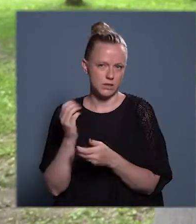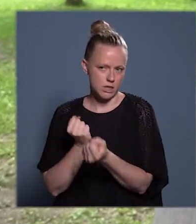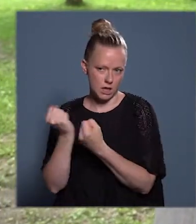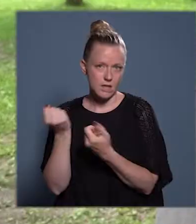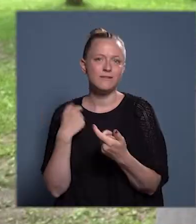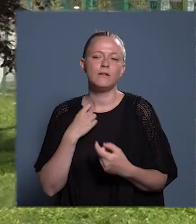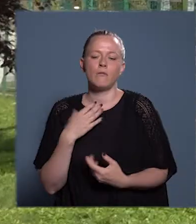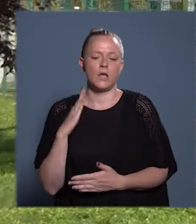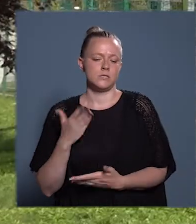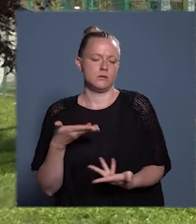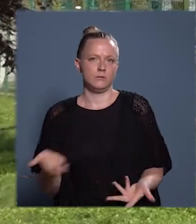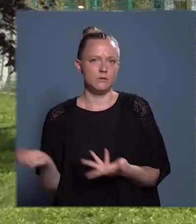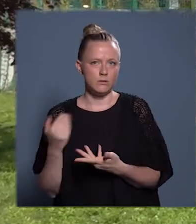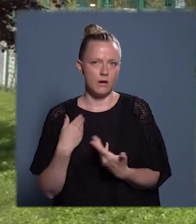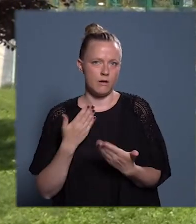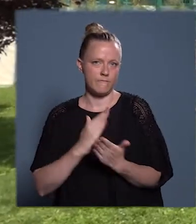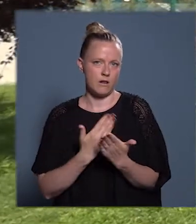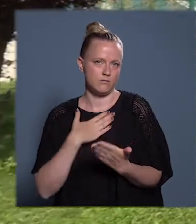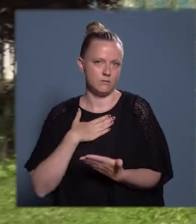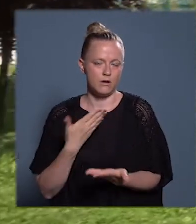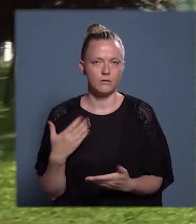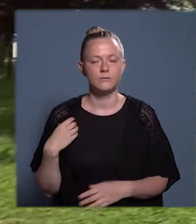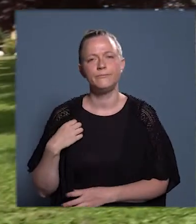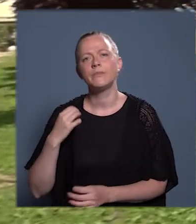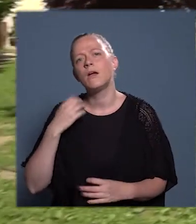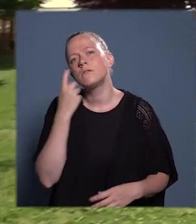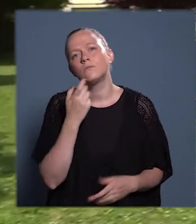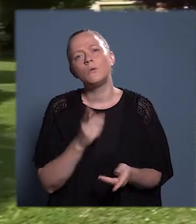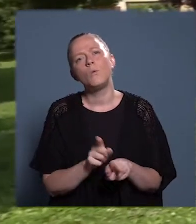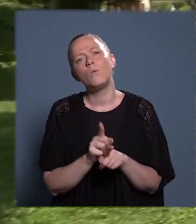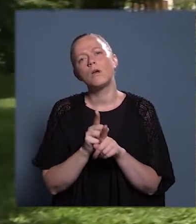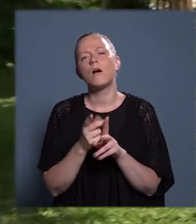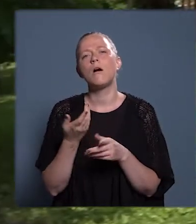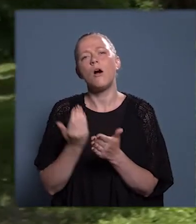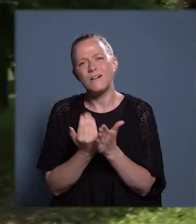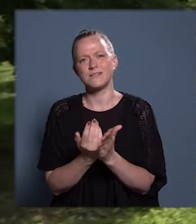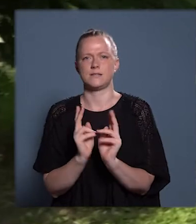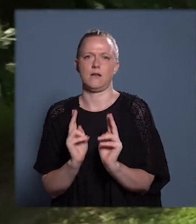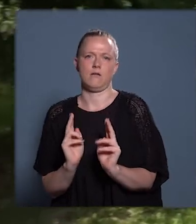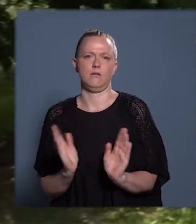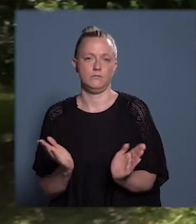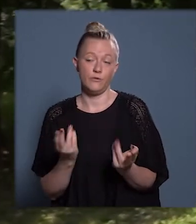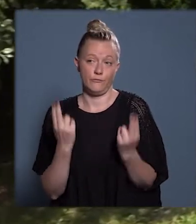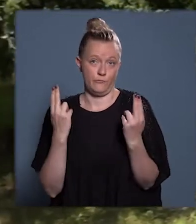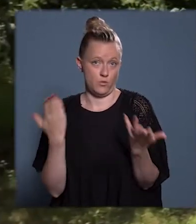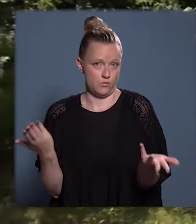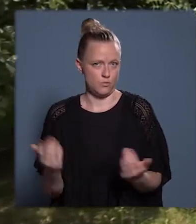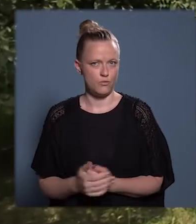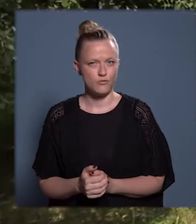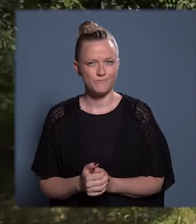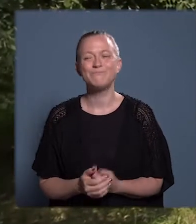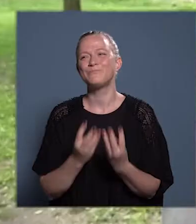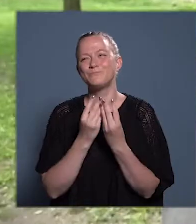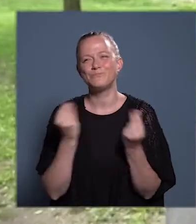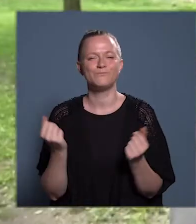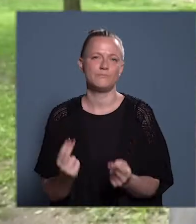ami főépítészi feladat. Meg gondolom feltételezhetően a használhatóság, a minőség is fontos lehet. Hát a minőség az